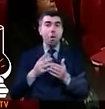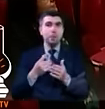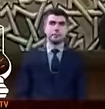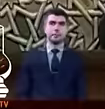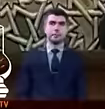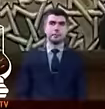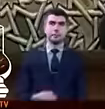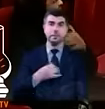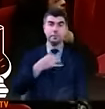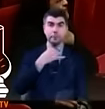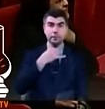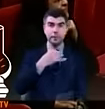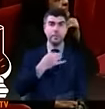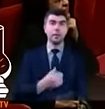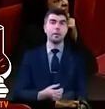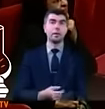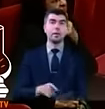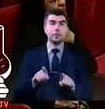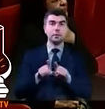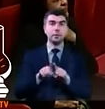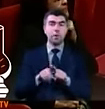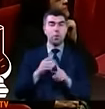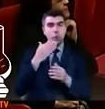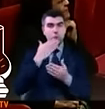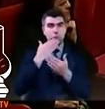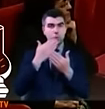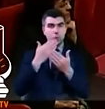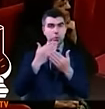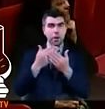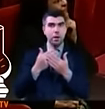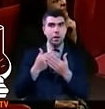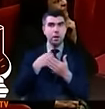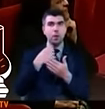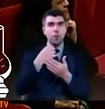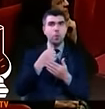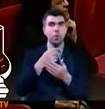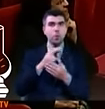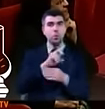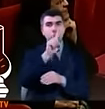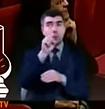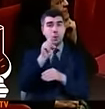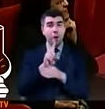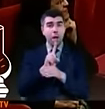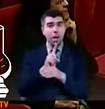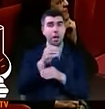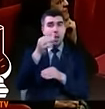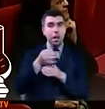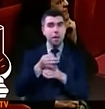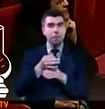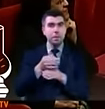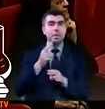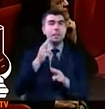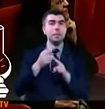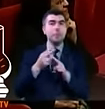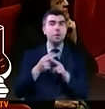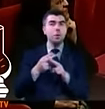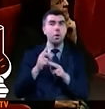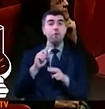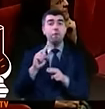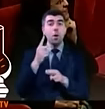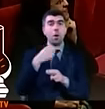الساعة. والسيد النائب مشكورا حبذا أن يطرح السؤال بشكل مباشر. ما الجماعات كنت تطرح